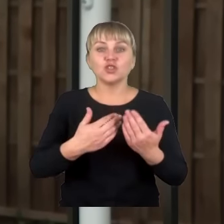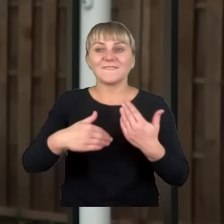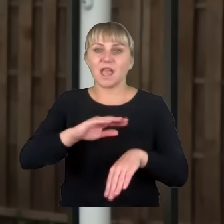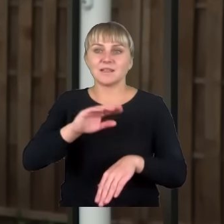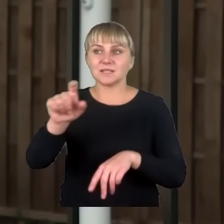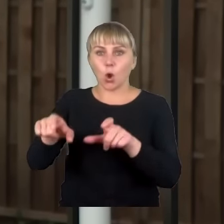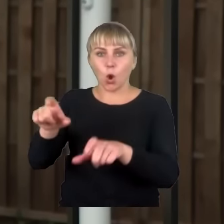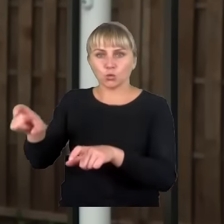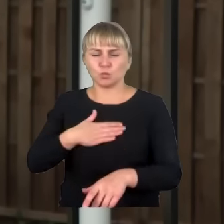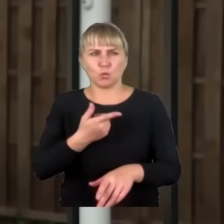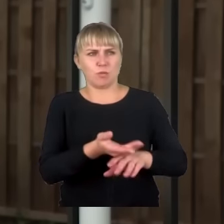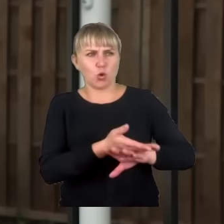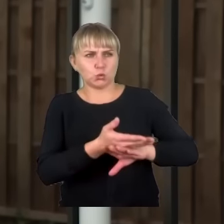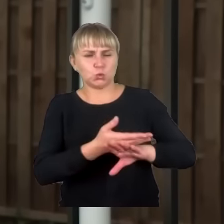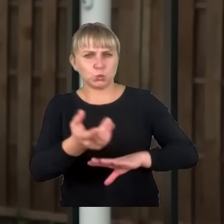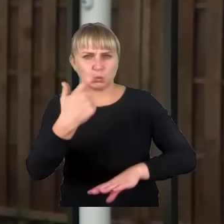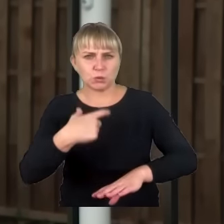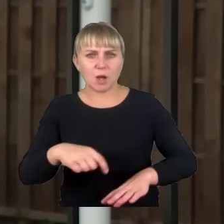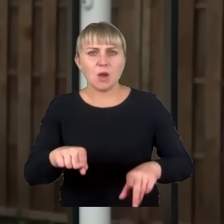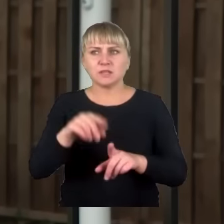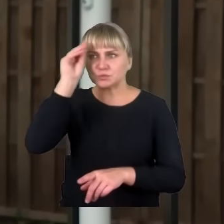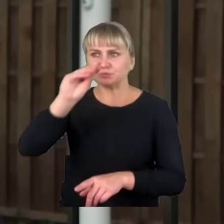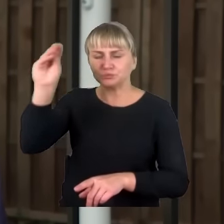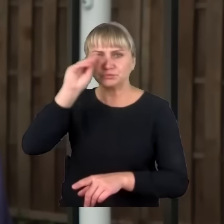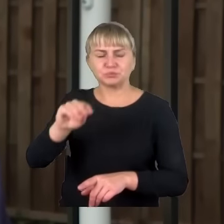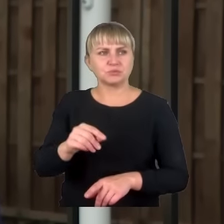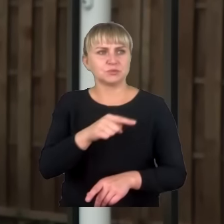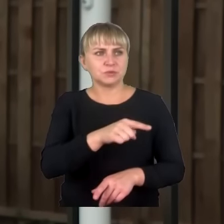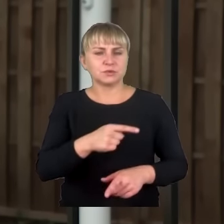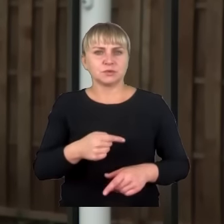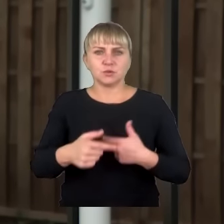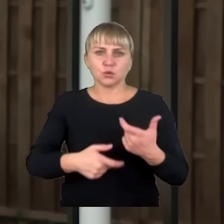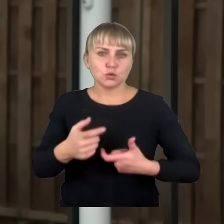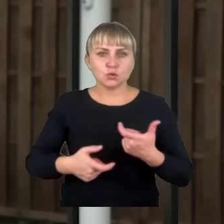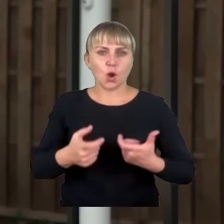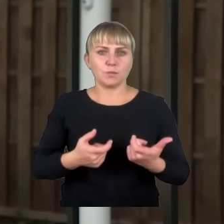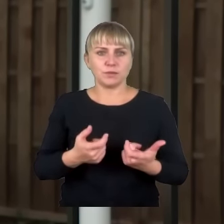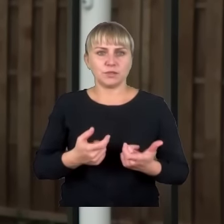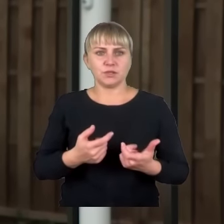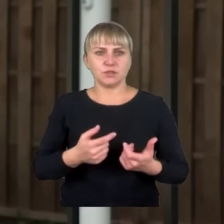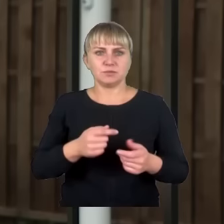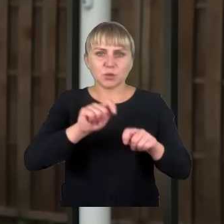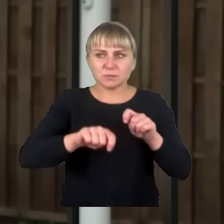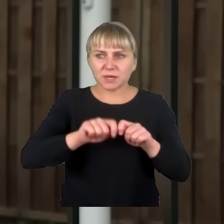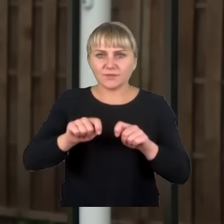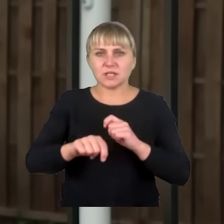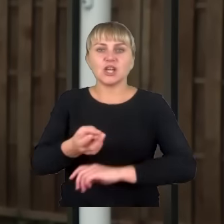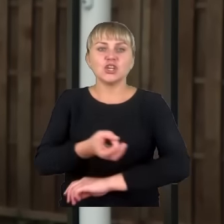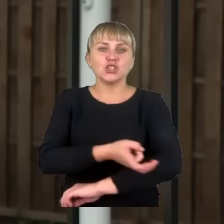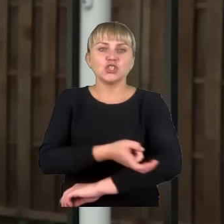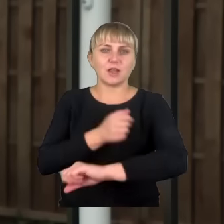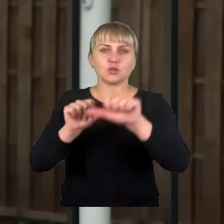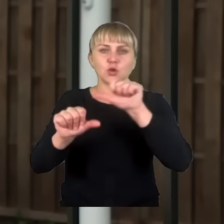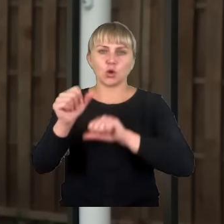czuło się oszukanych i apelowało do organów ścigania o to, aby podjąć właśnie te kwestie. W czerwcu ubiegłego roku Komisja